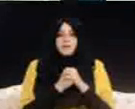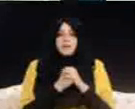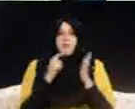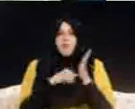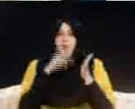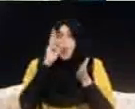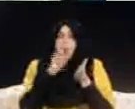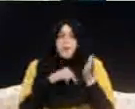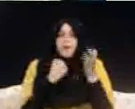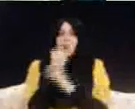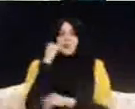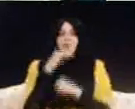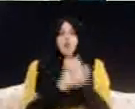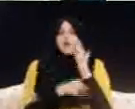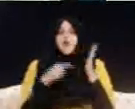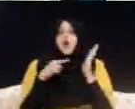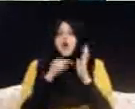الشمة